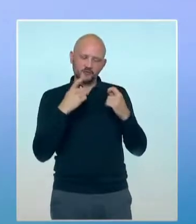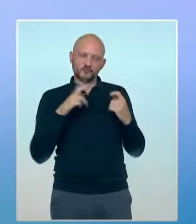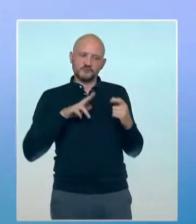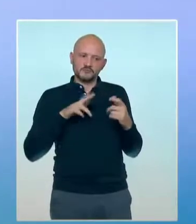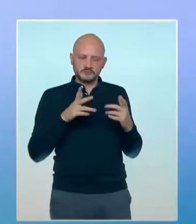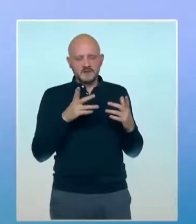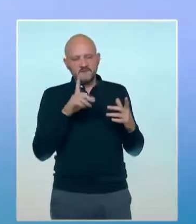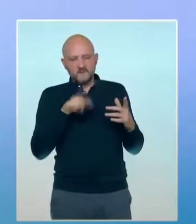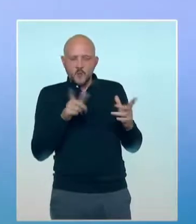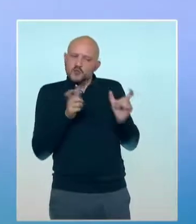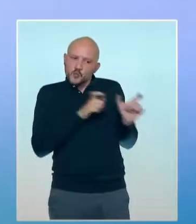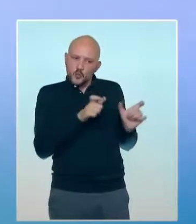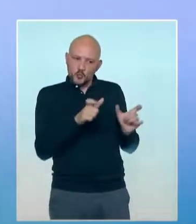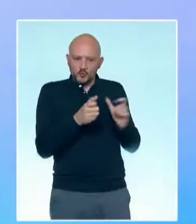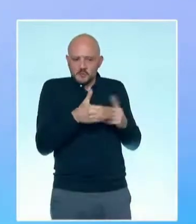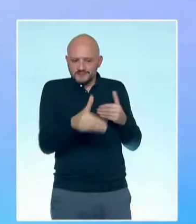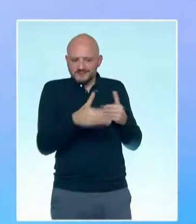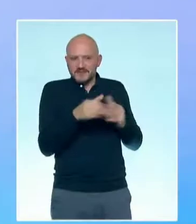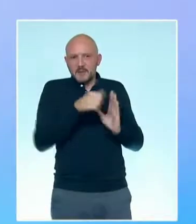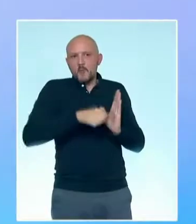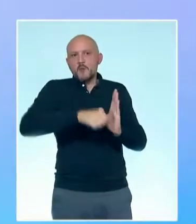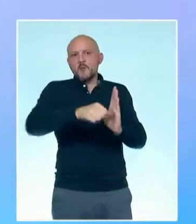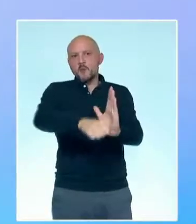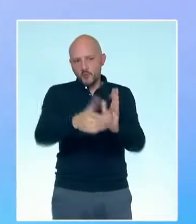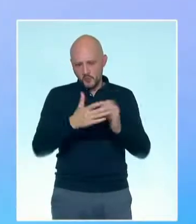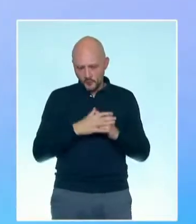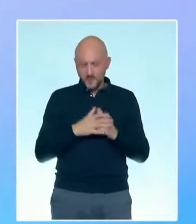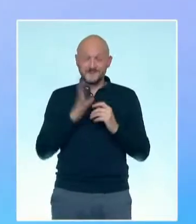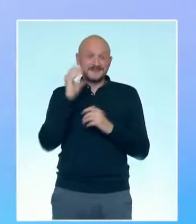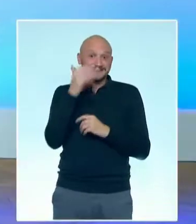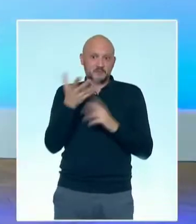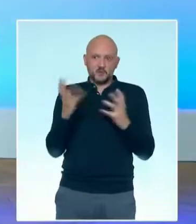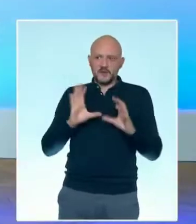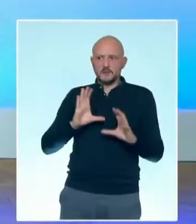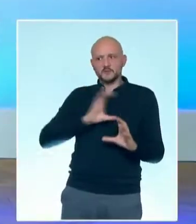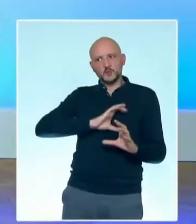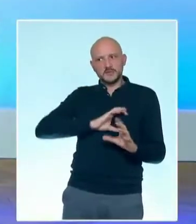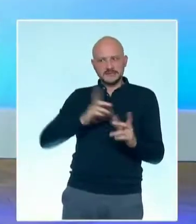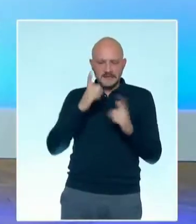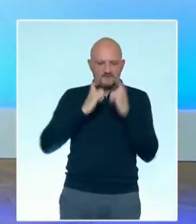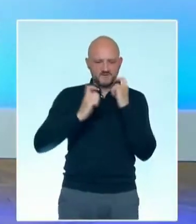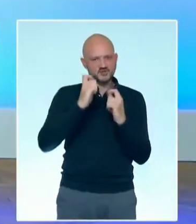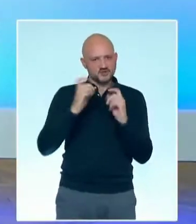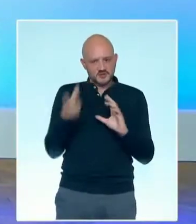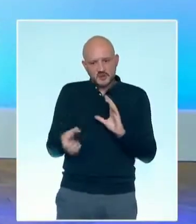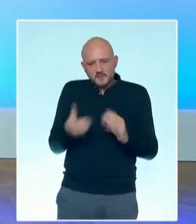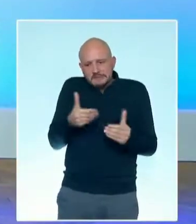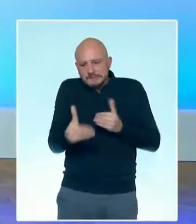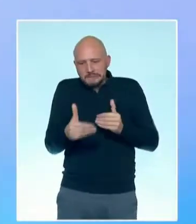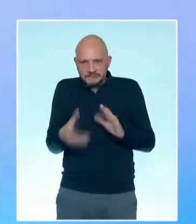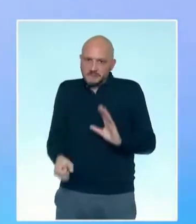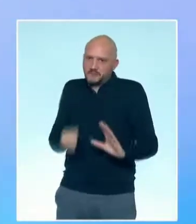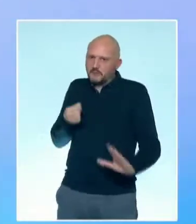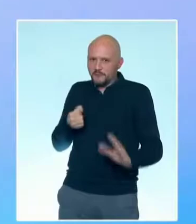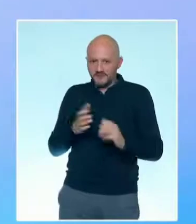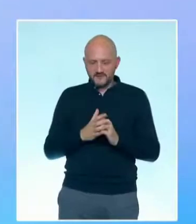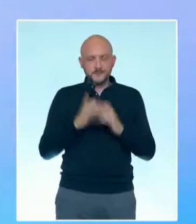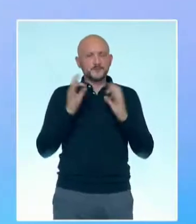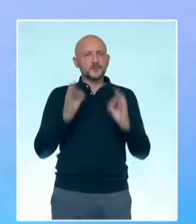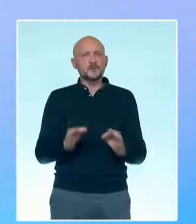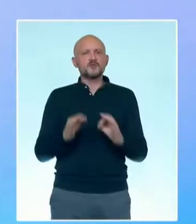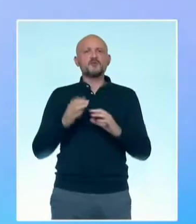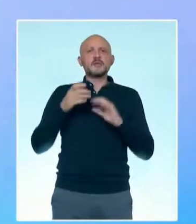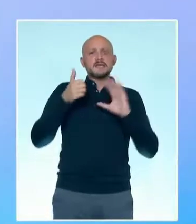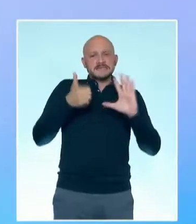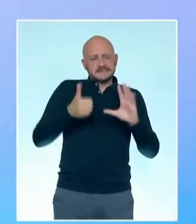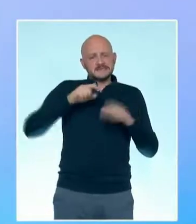un moment ou un autre, en fait, parce que 24 heures la validité du test, 25 balles, c'est une vaccination obligatoire. Mais bon, après, 6,5